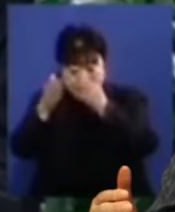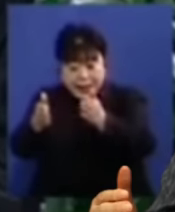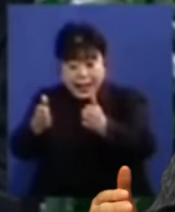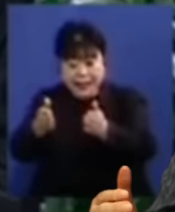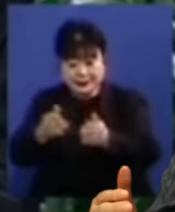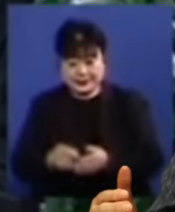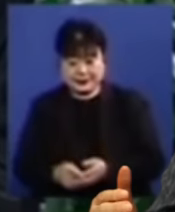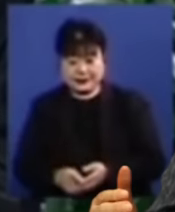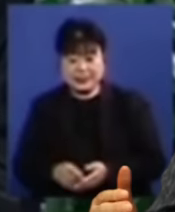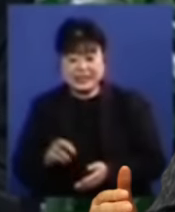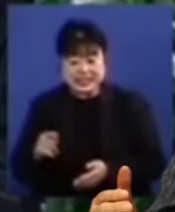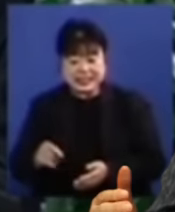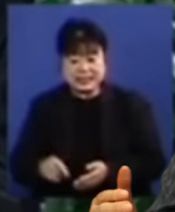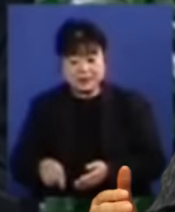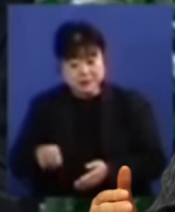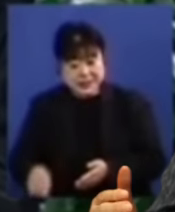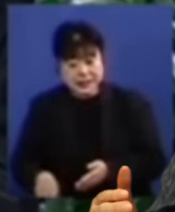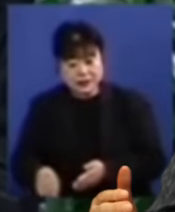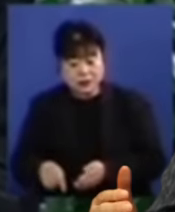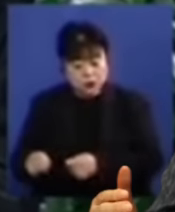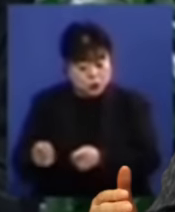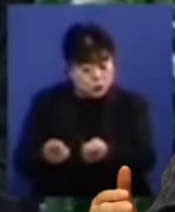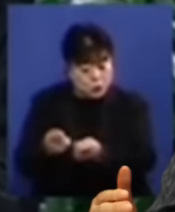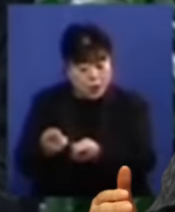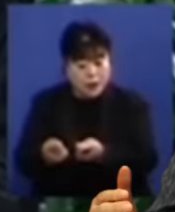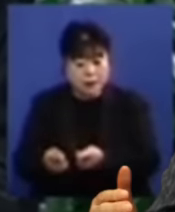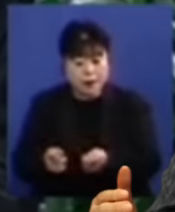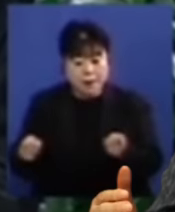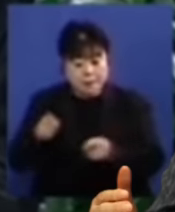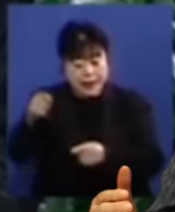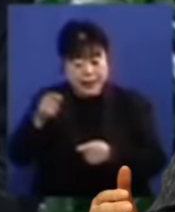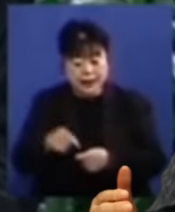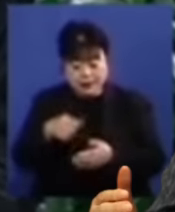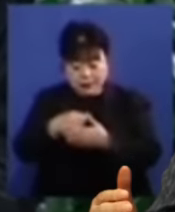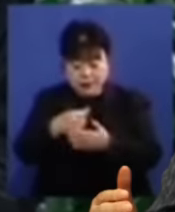배가 동서남북으로 방향을 잡는 것입니다.